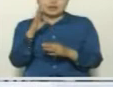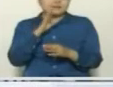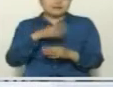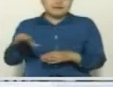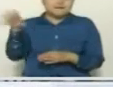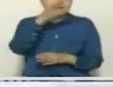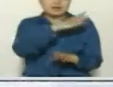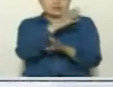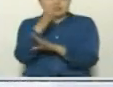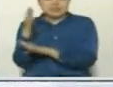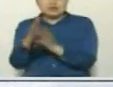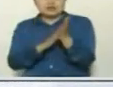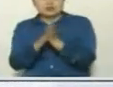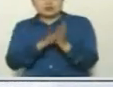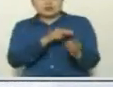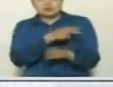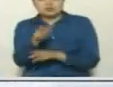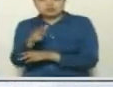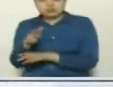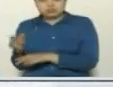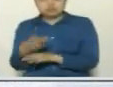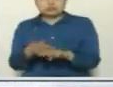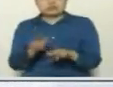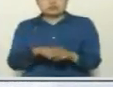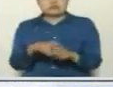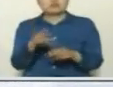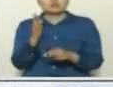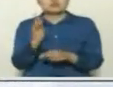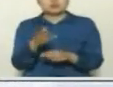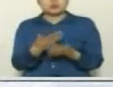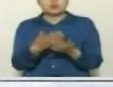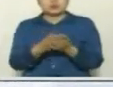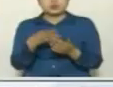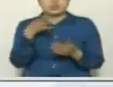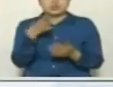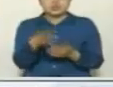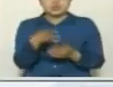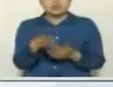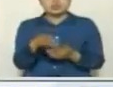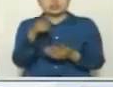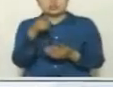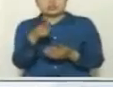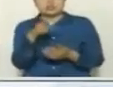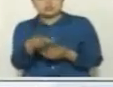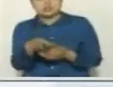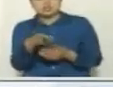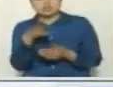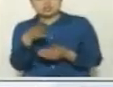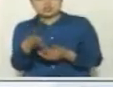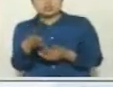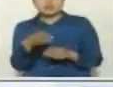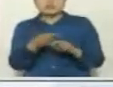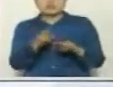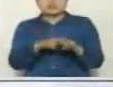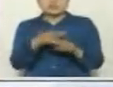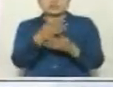в отделе ЖКХ, произведены многие работы по озеленению города. Высажено 4650 деревьев, ведется полив,